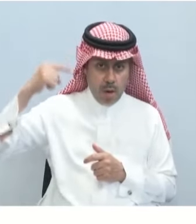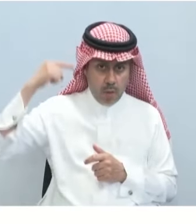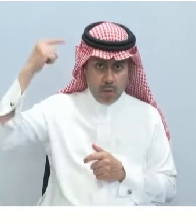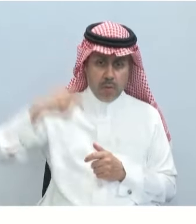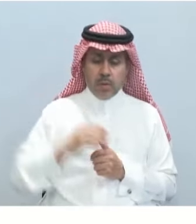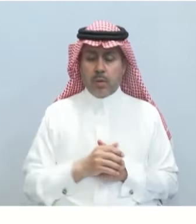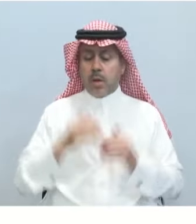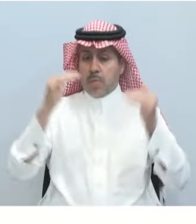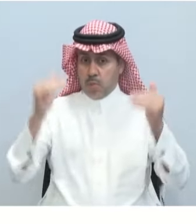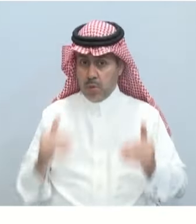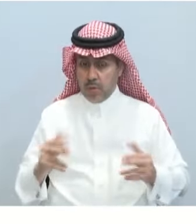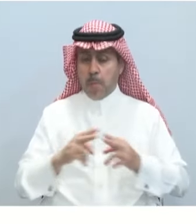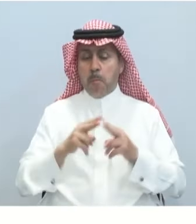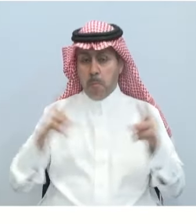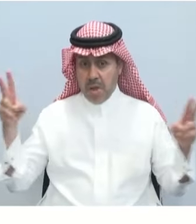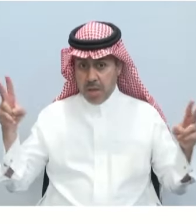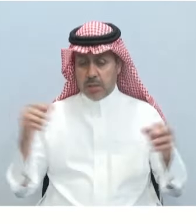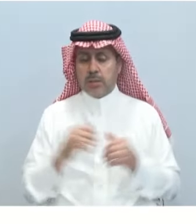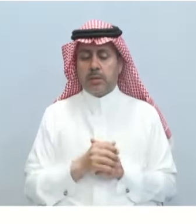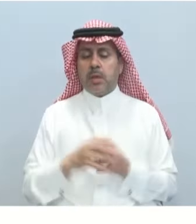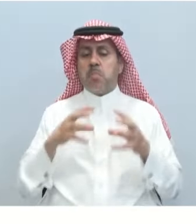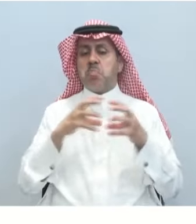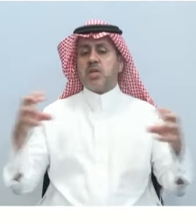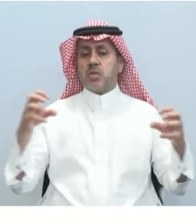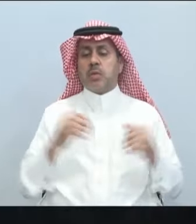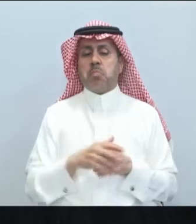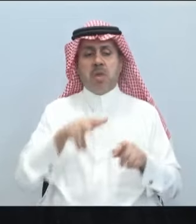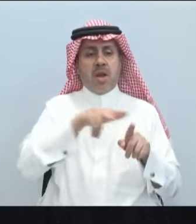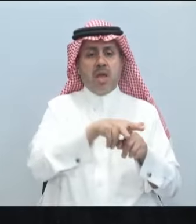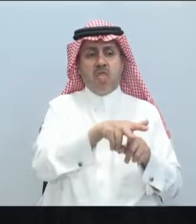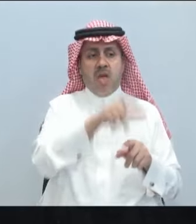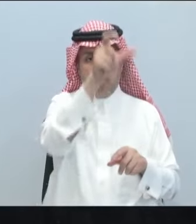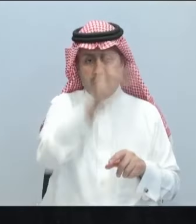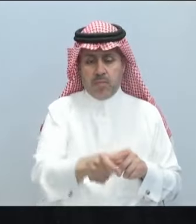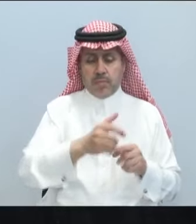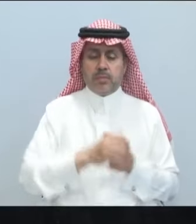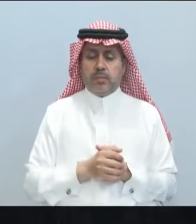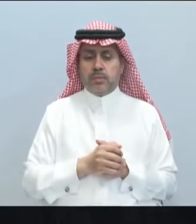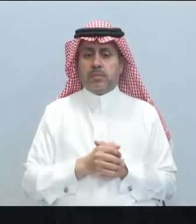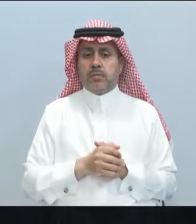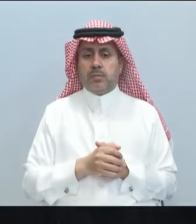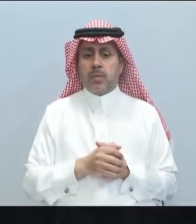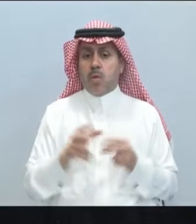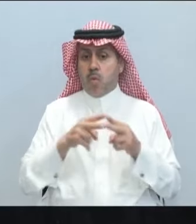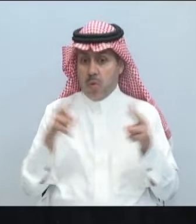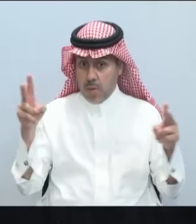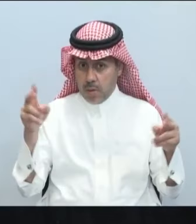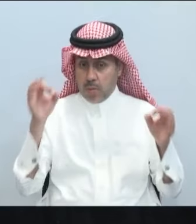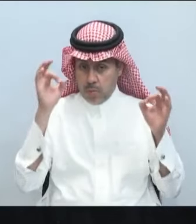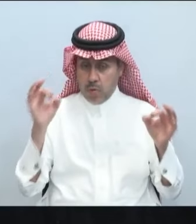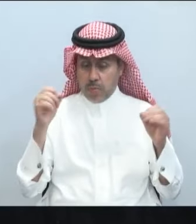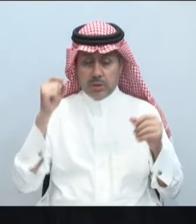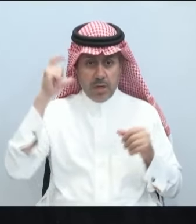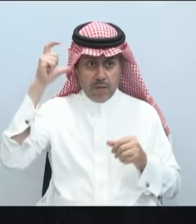المنظم بين جانب ما المقصود بالايذاء ما المقصود بالايذاء وبينه ووضحه فلا بد ان